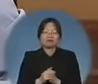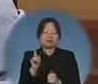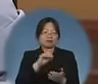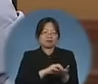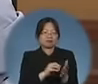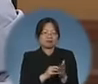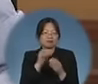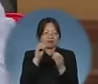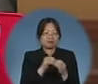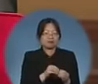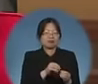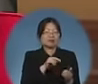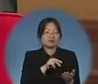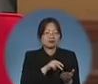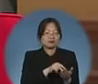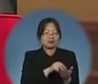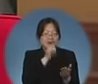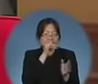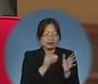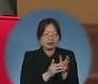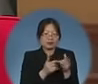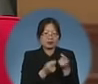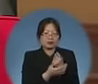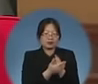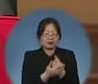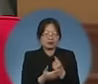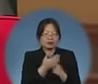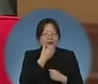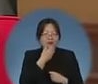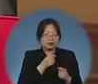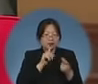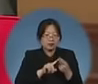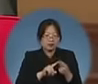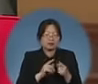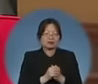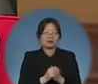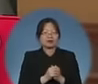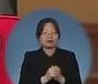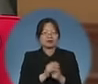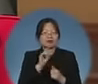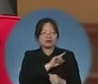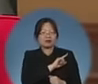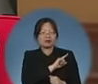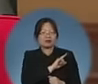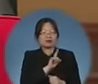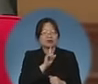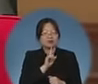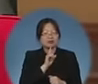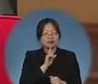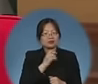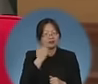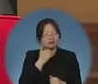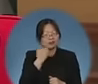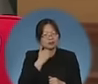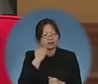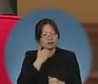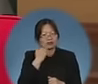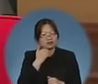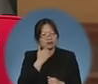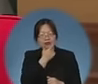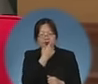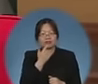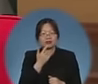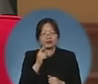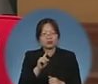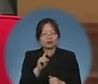정도 유전적인 게 있어요. 그래서 어쩌면 행복에 대해서 가장 어떻게 얘기하면 누가 본의